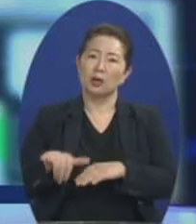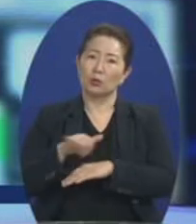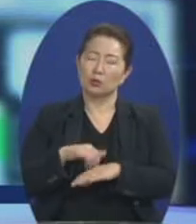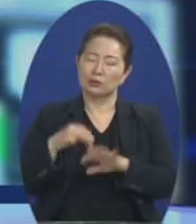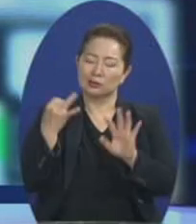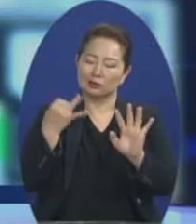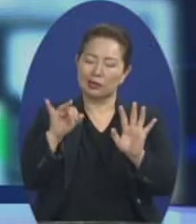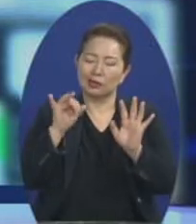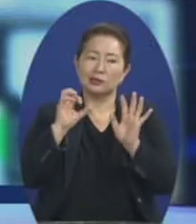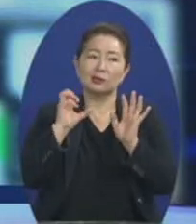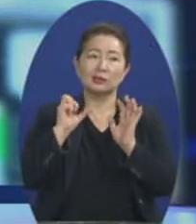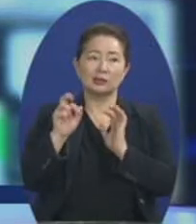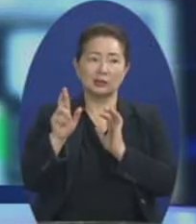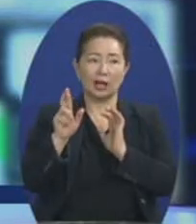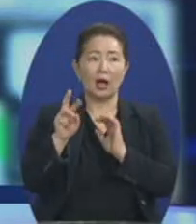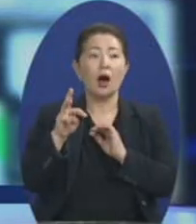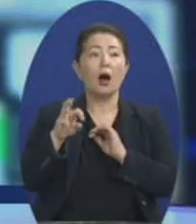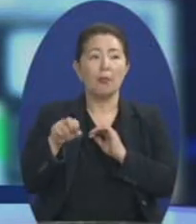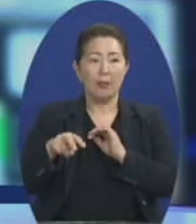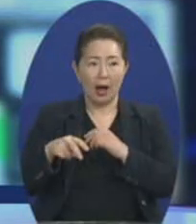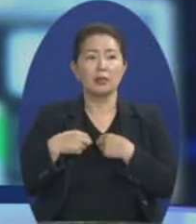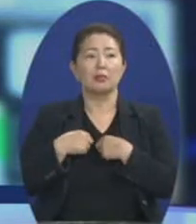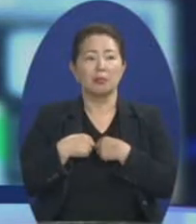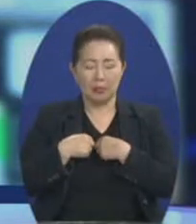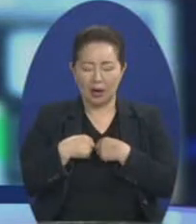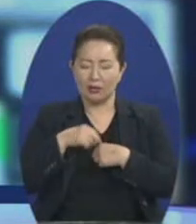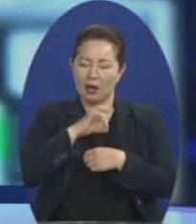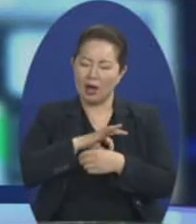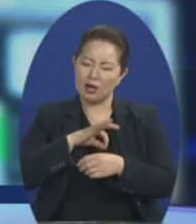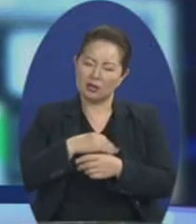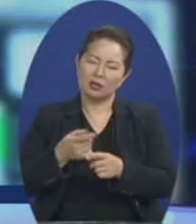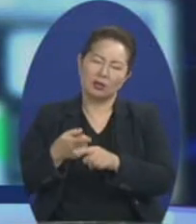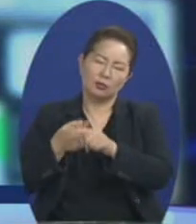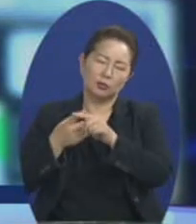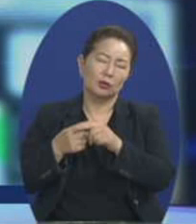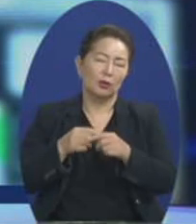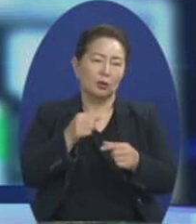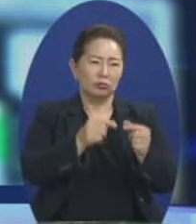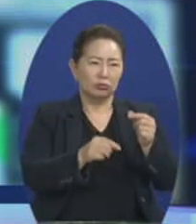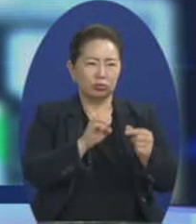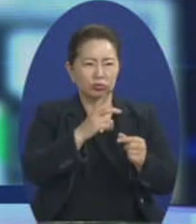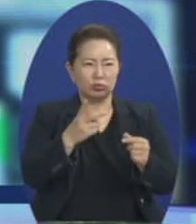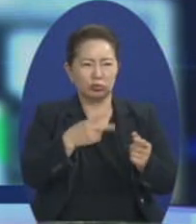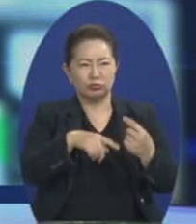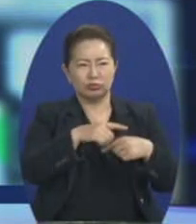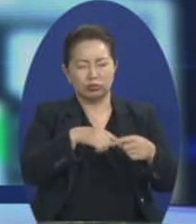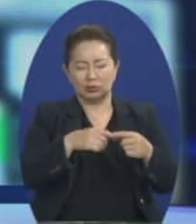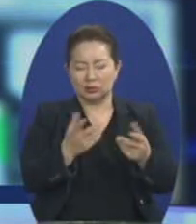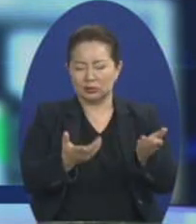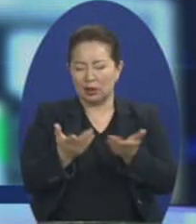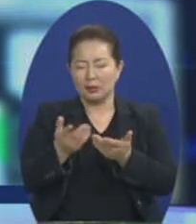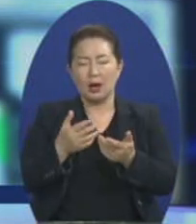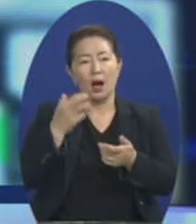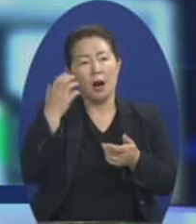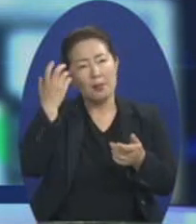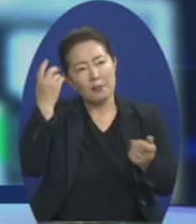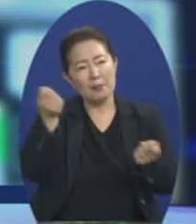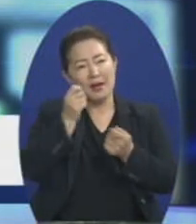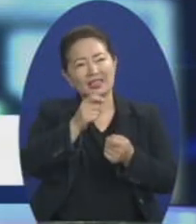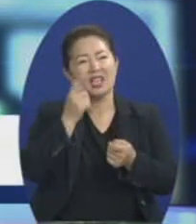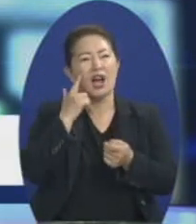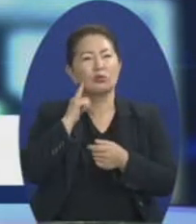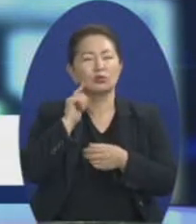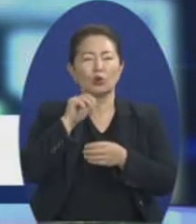дал гаруй малтай, малаас авах ашиг шимийг нэмэгдүүлэх, малын дийлэндэх зүг боловсруулж, зах зээлд нийлүүлэхэд малчин эмэгтэйчүүдийн үүрэг